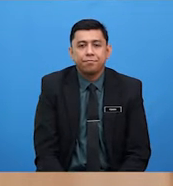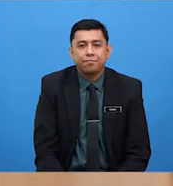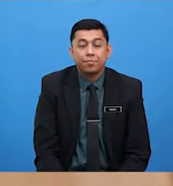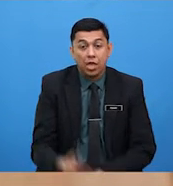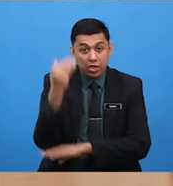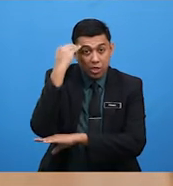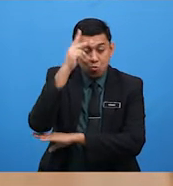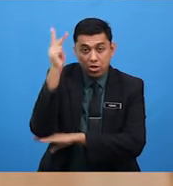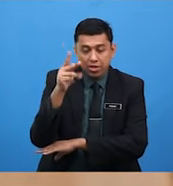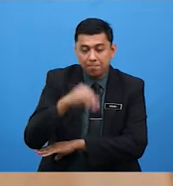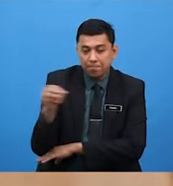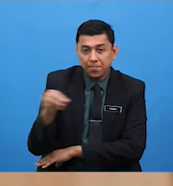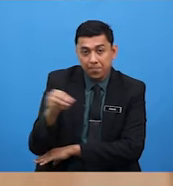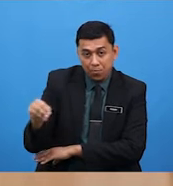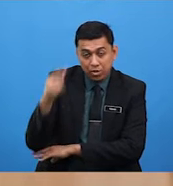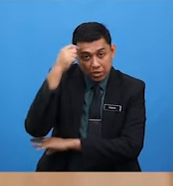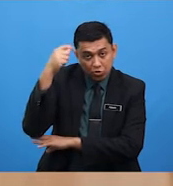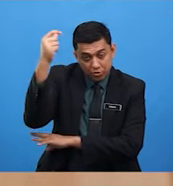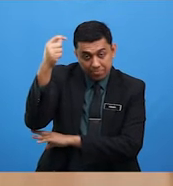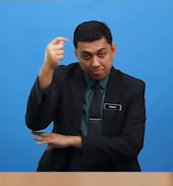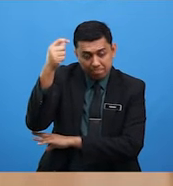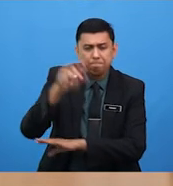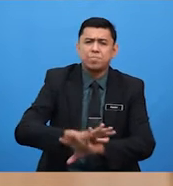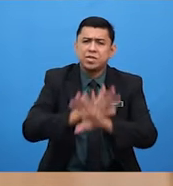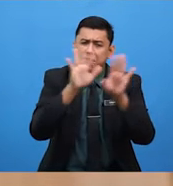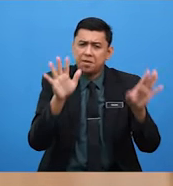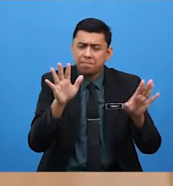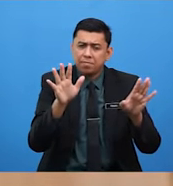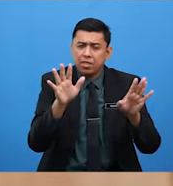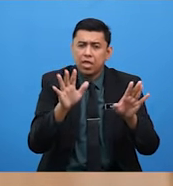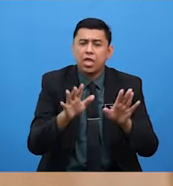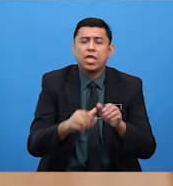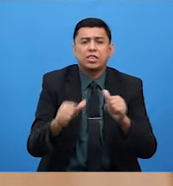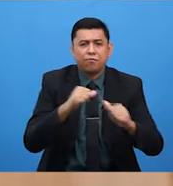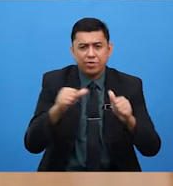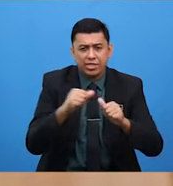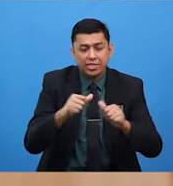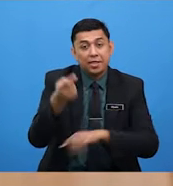Tahu tak murid-murid teori apa yang digunakan untuk menerangkan aktiviti sebentar tadi?